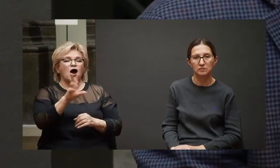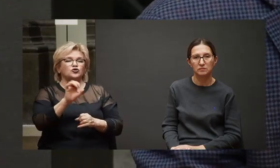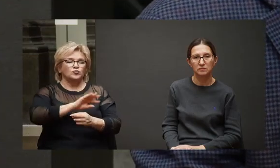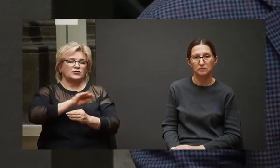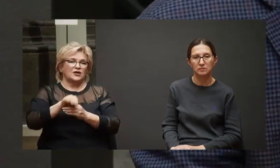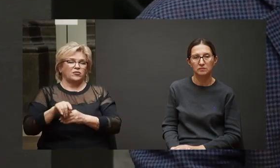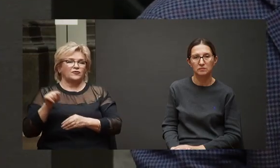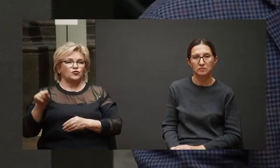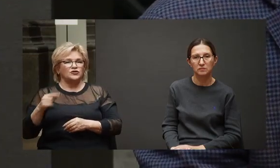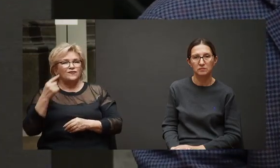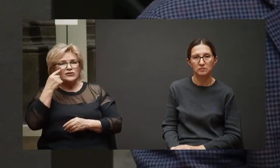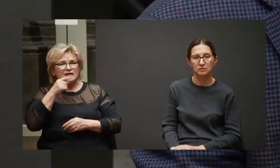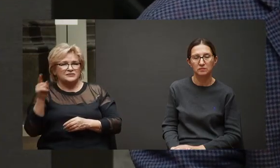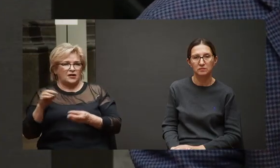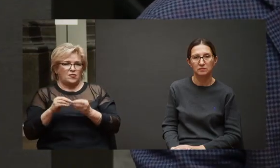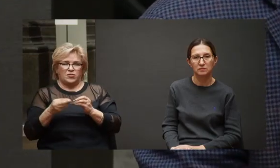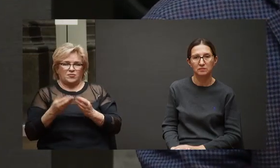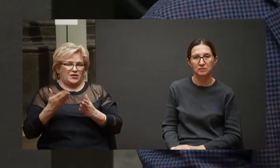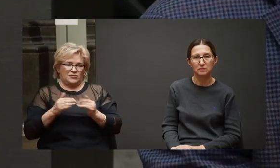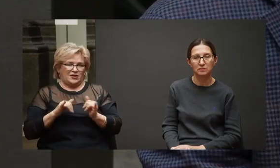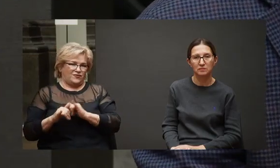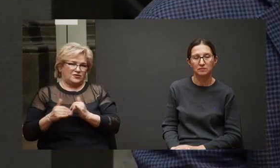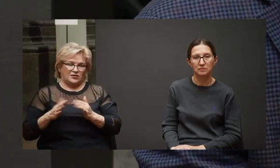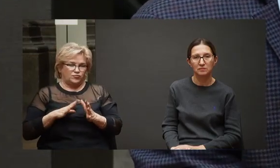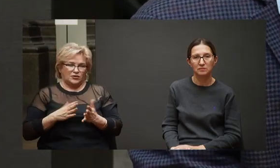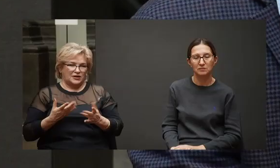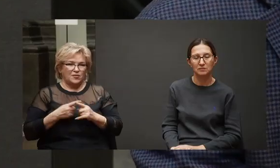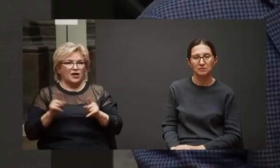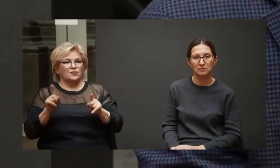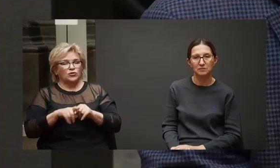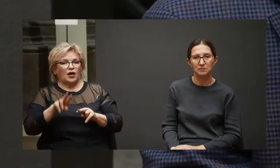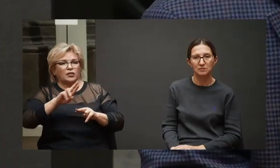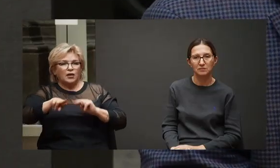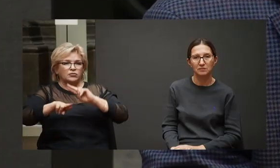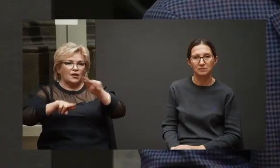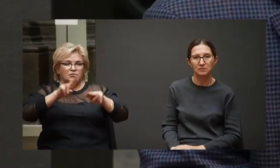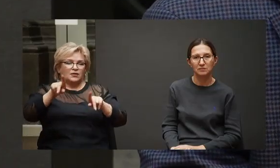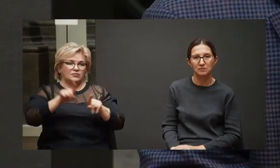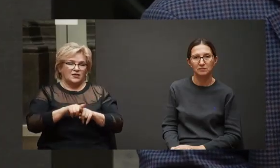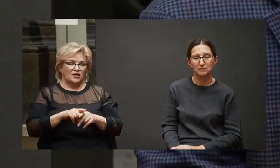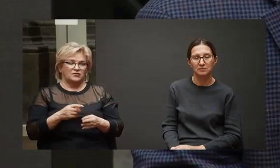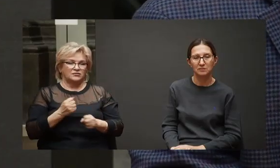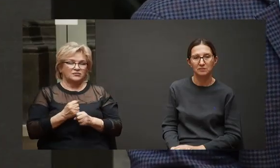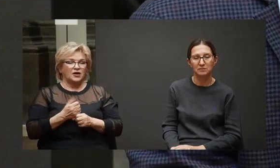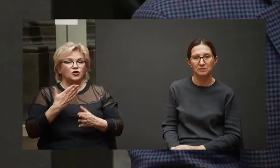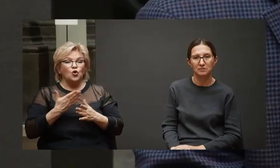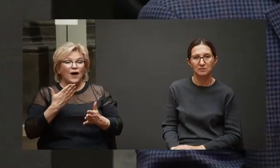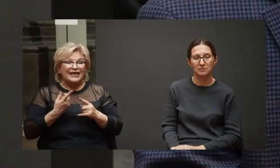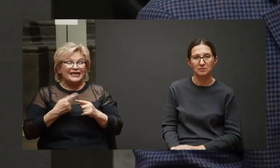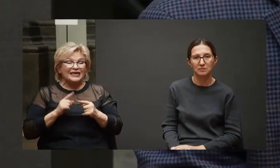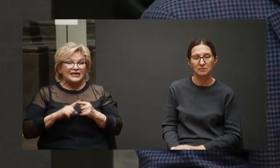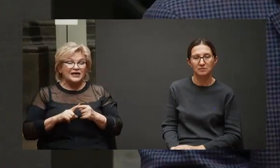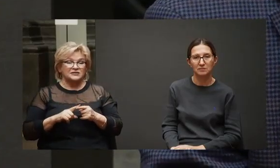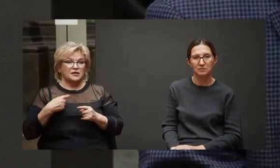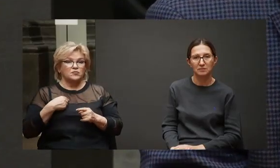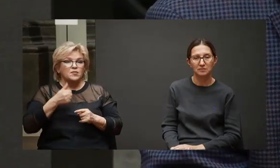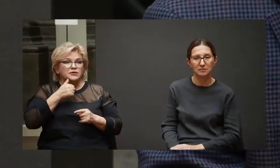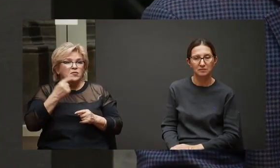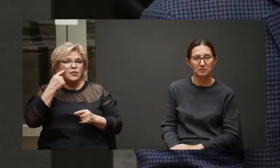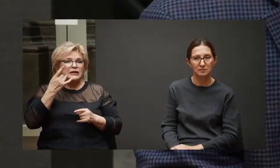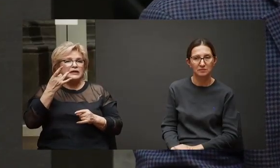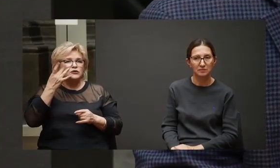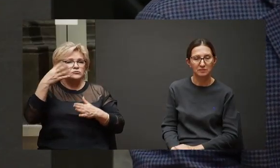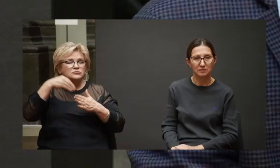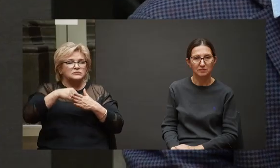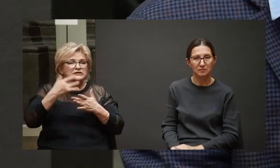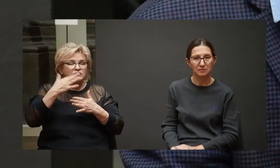у него там со зрением, наверное, были проблемы, поэтому он так мазочками все это и писал. Но если мы пытаемся понять культурный смысл того,